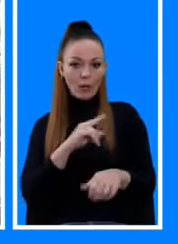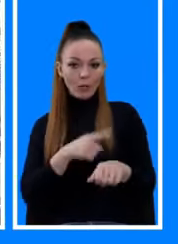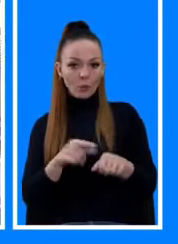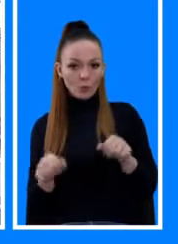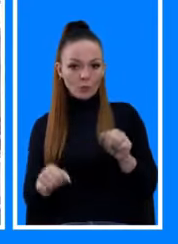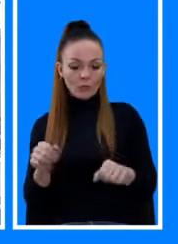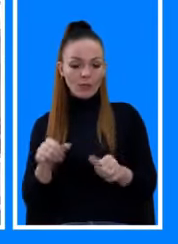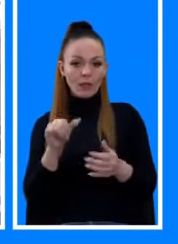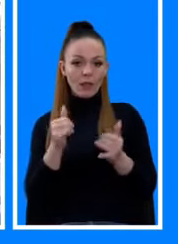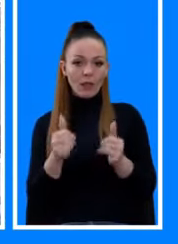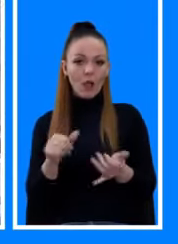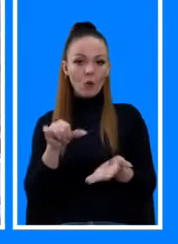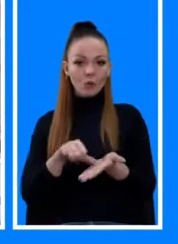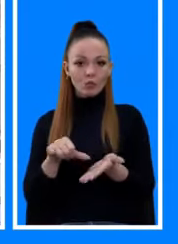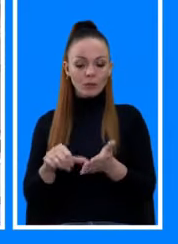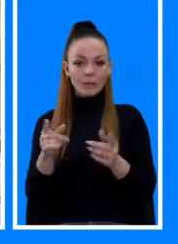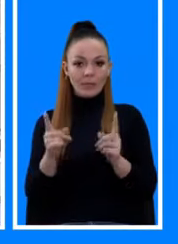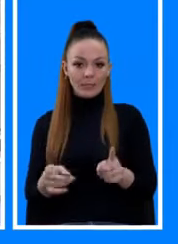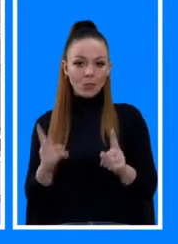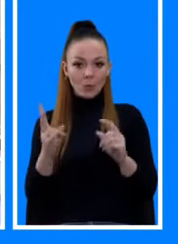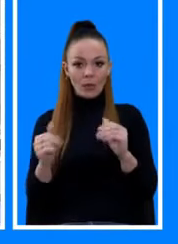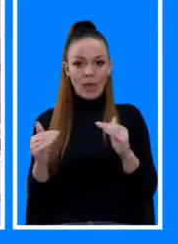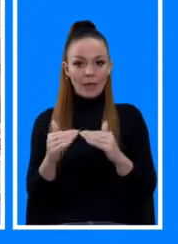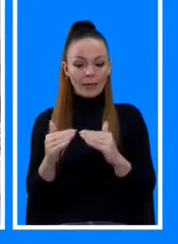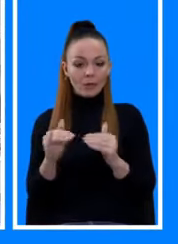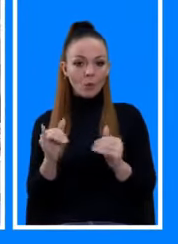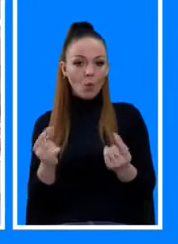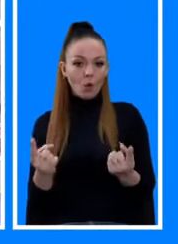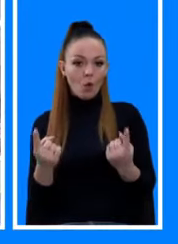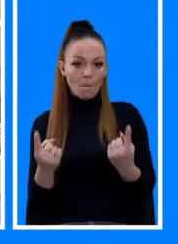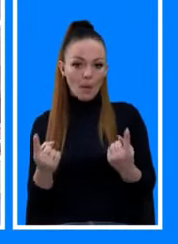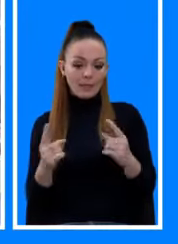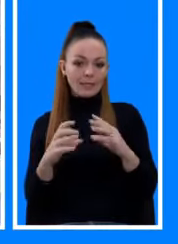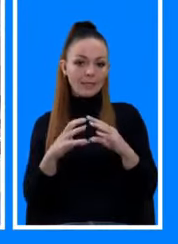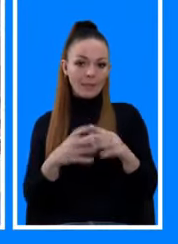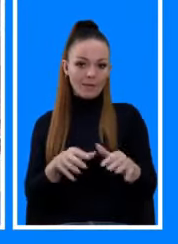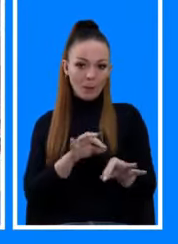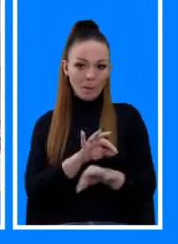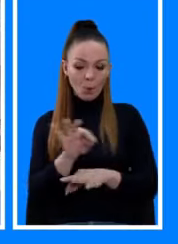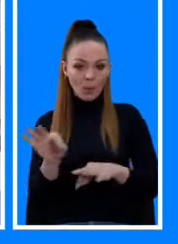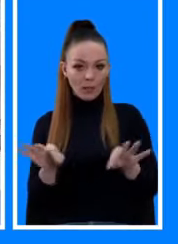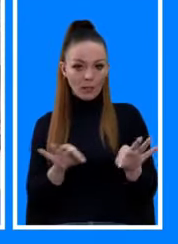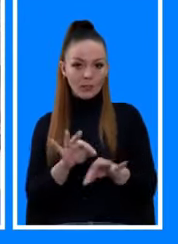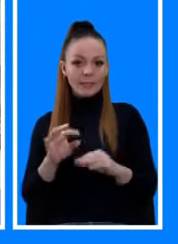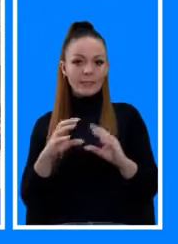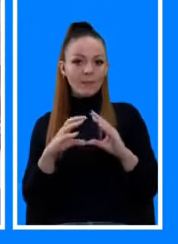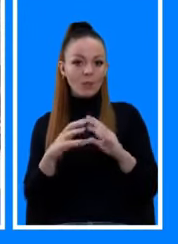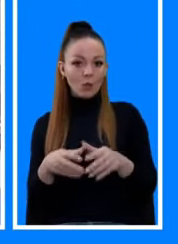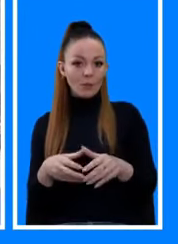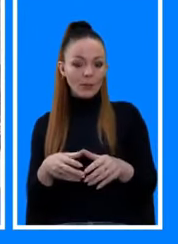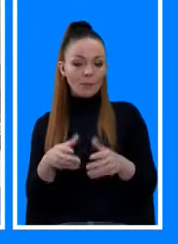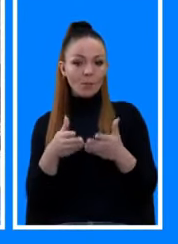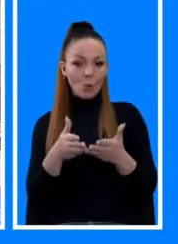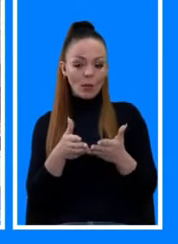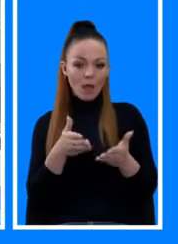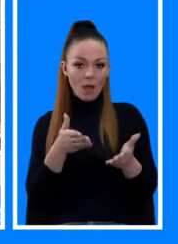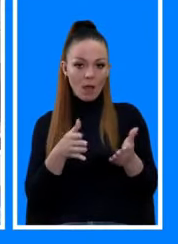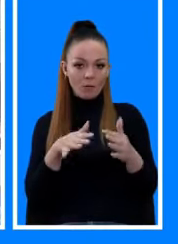участі на дійсно на рівних у глобальних світових проєктах. Світовий океан – це простір,